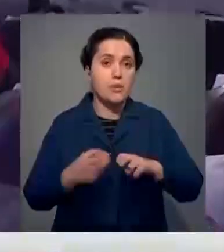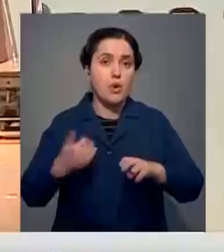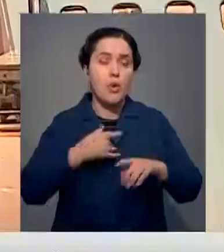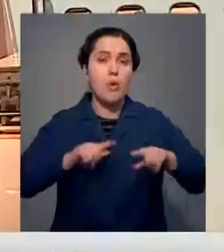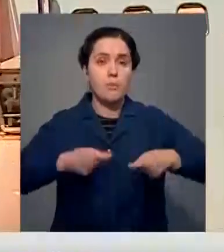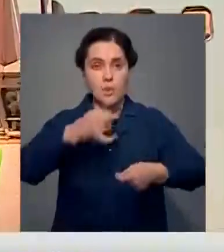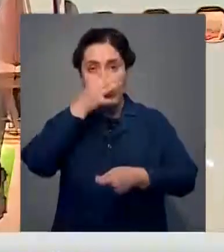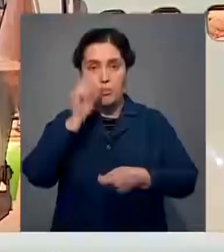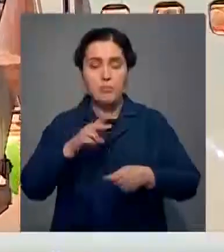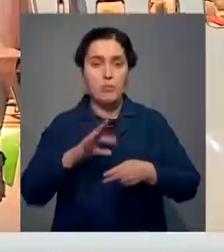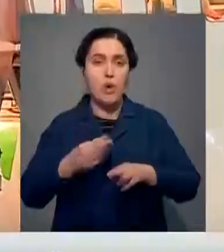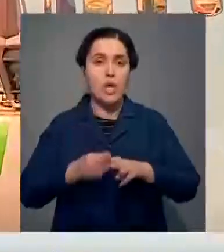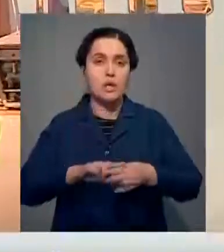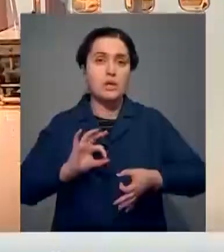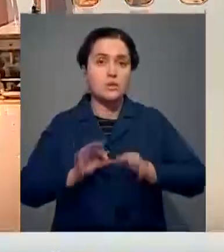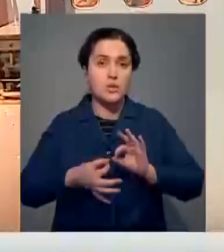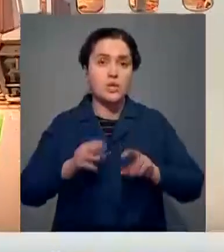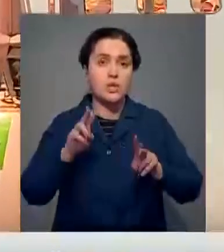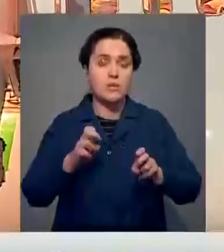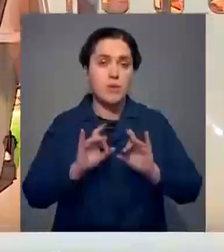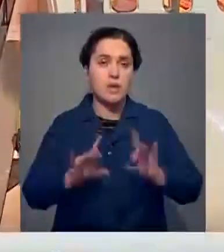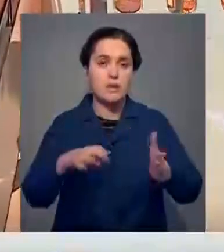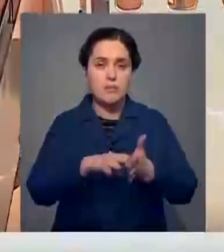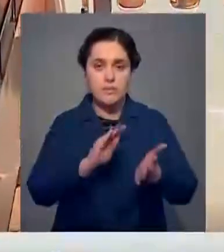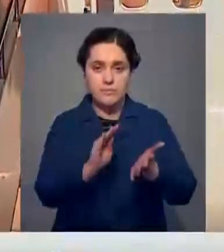целях обмена опытом по этой сложной теме, говорится в письме.